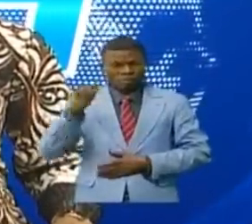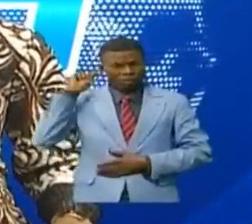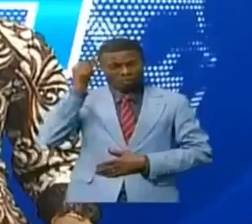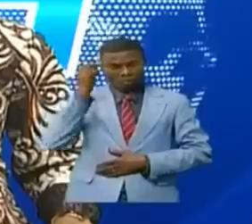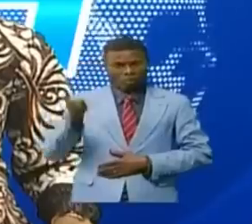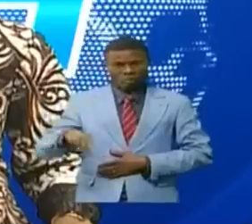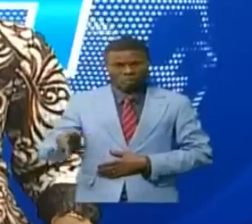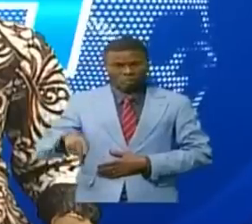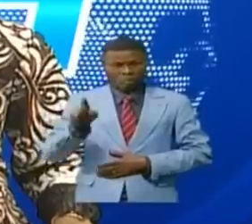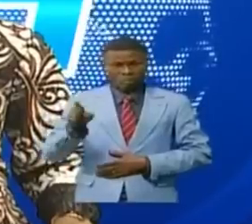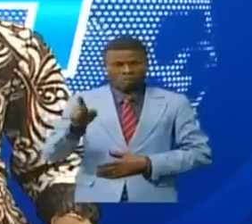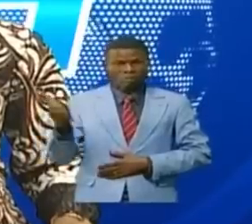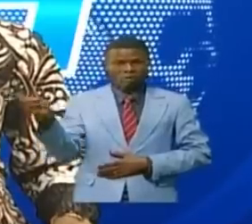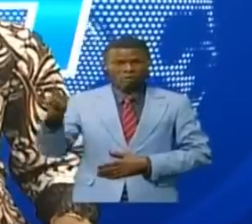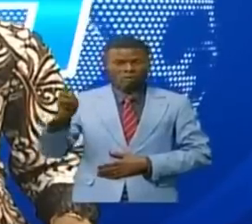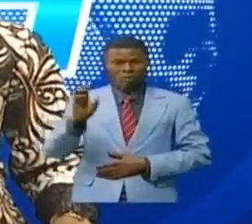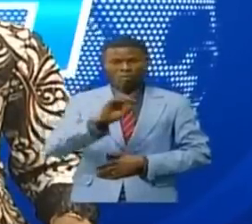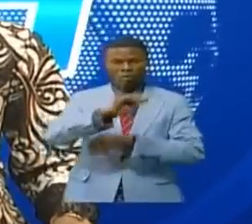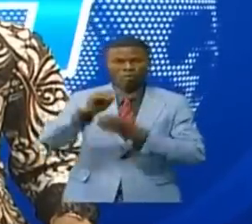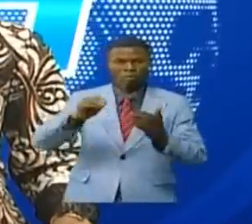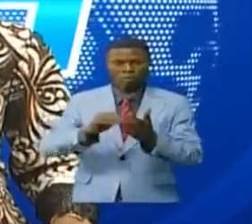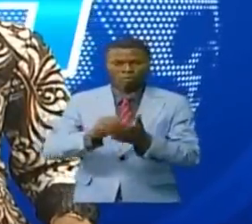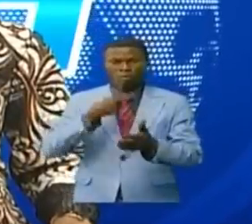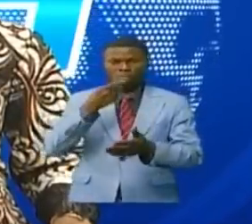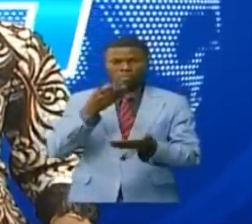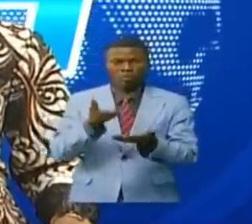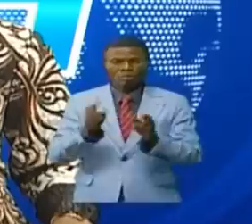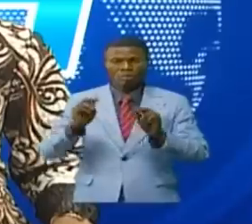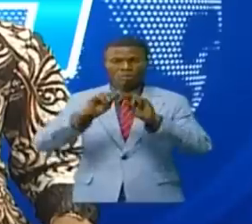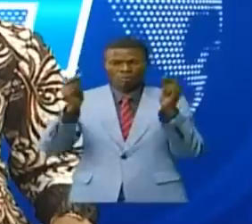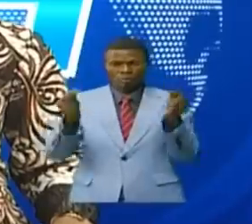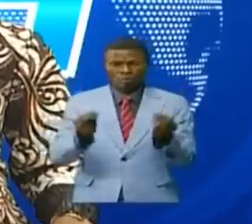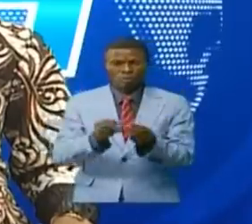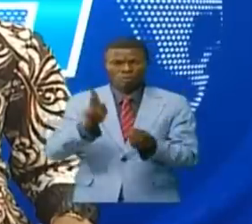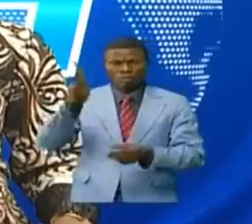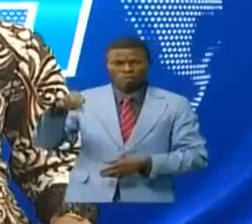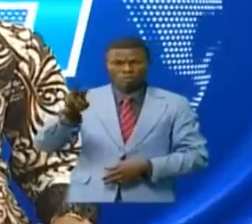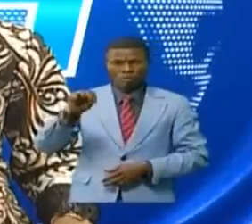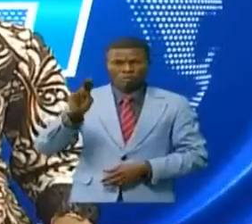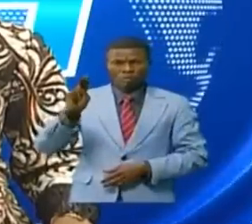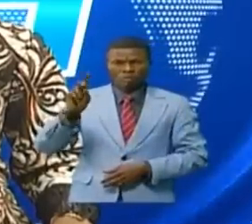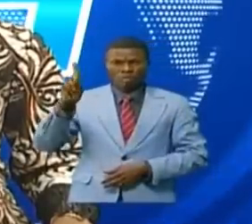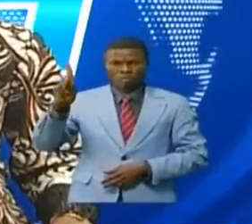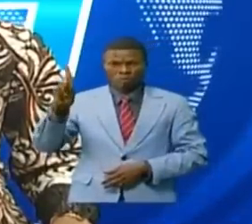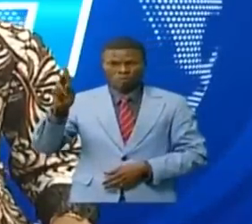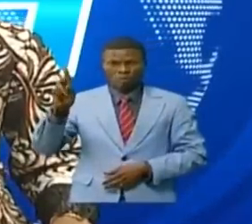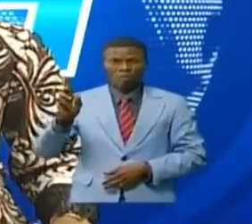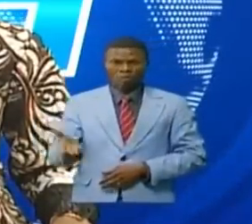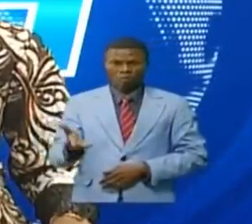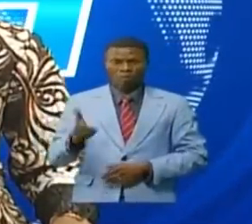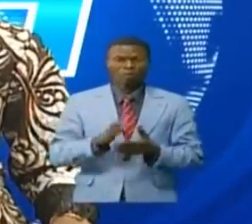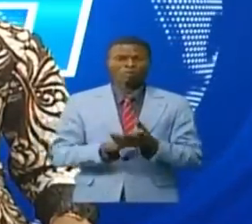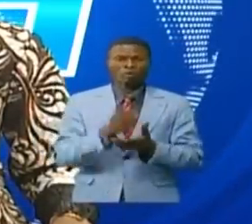province du Kasaï central en a parlé au cours d'une audience avec une délégation du PNUD. De reportage.